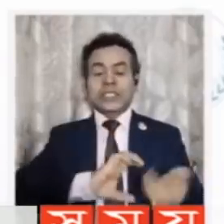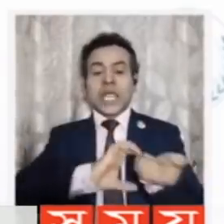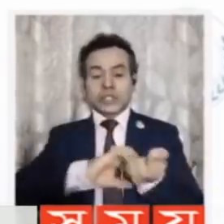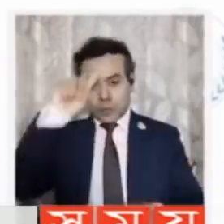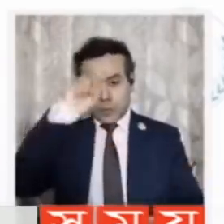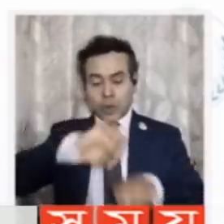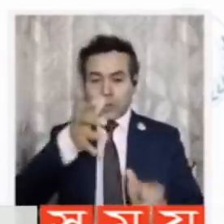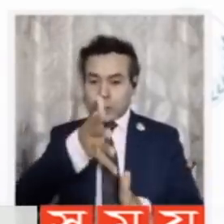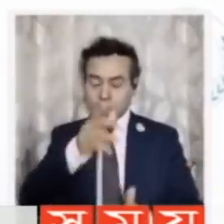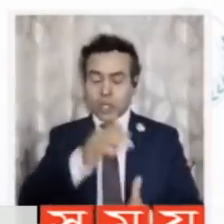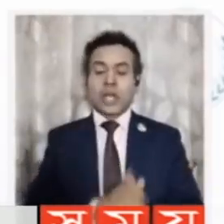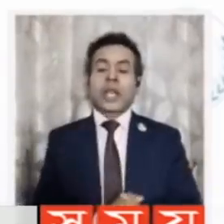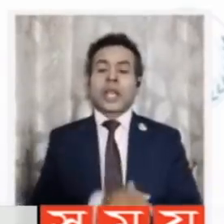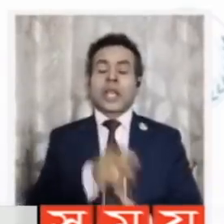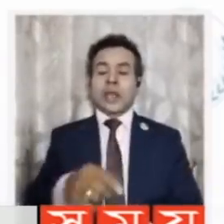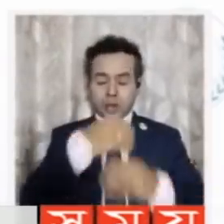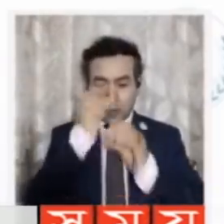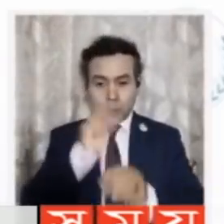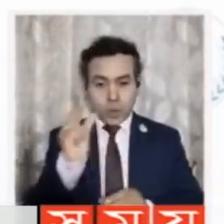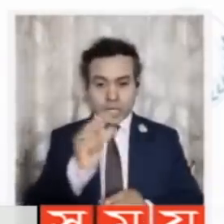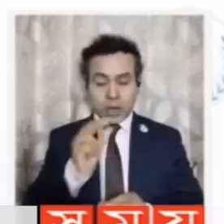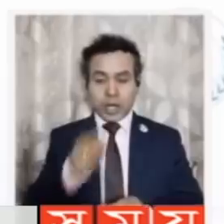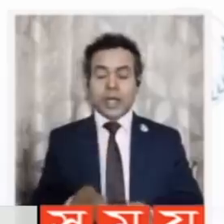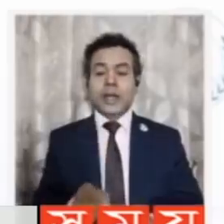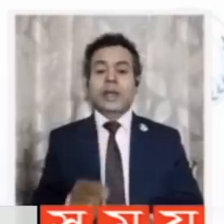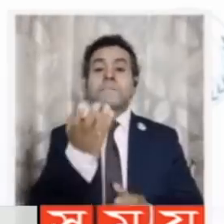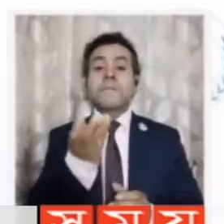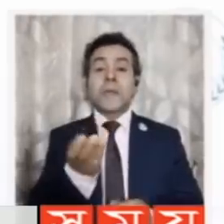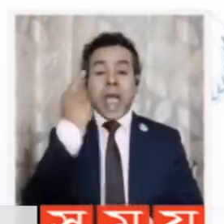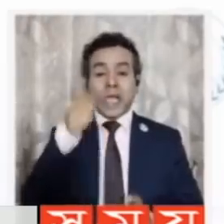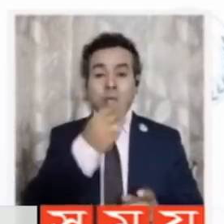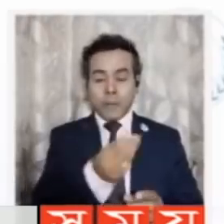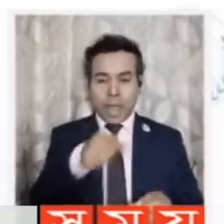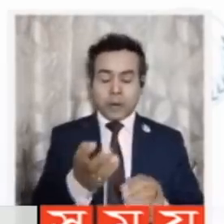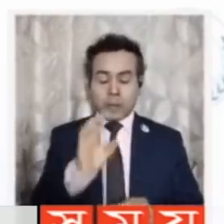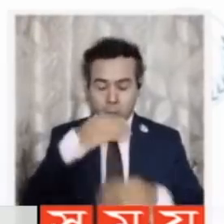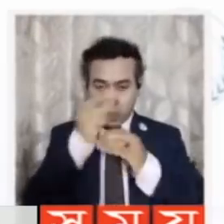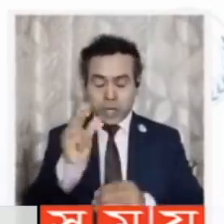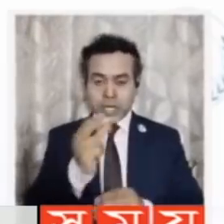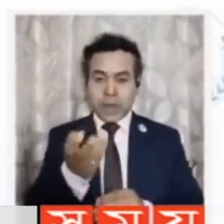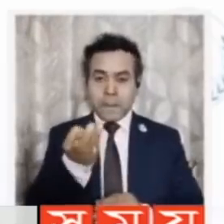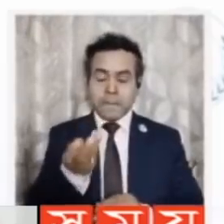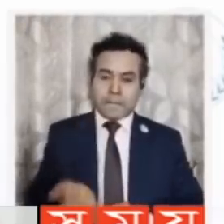বৃদ্ধি হয়েছে প্রত্যেক মাসে, সেই বিষয়টি আপনাদেরকে একটু উল্লেখ করতে চাই।